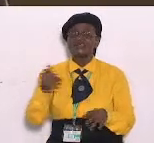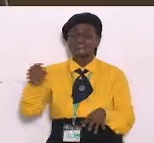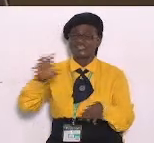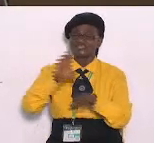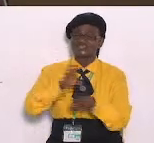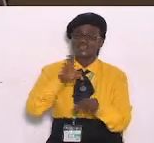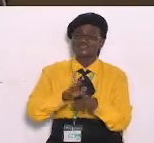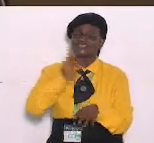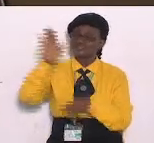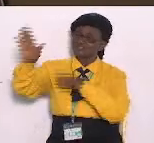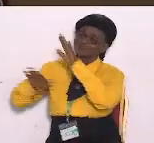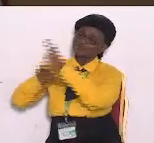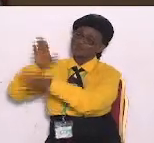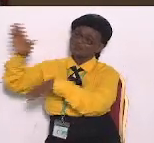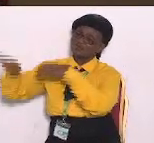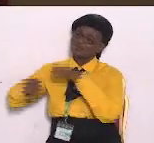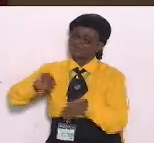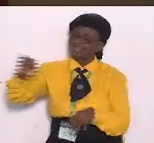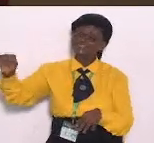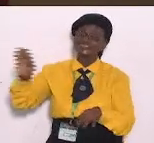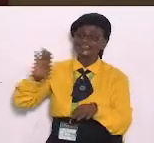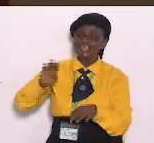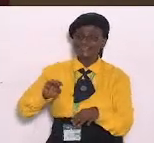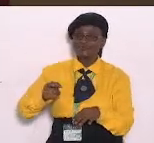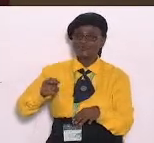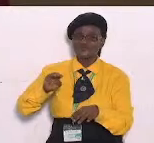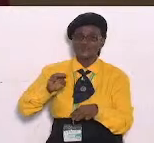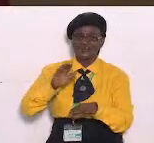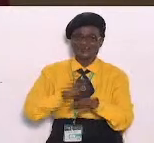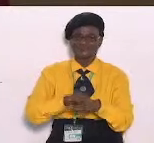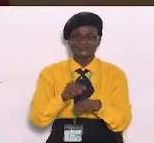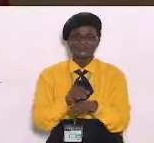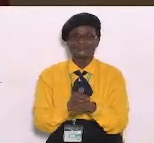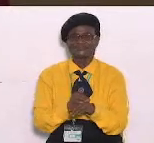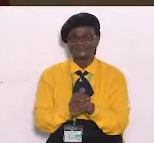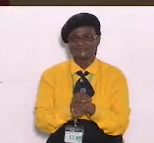menteur l'église bouge toujours avance